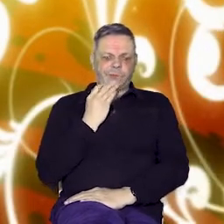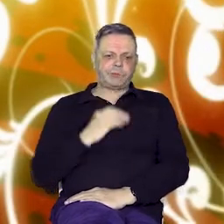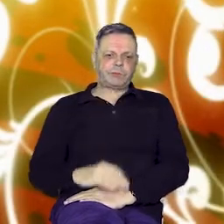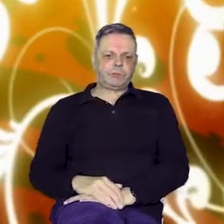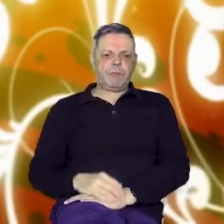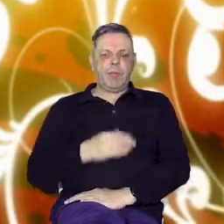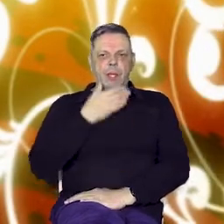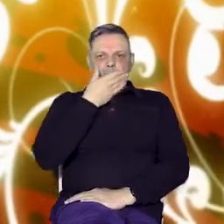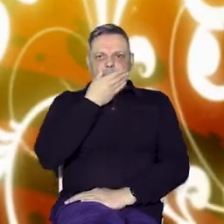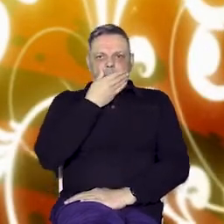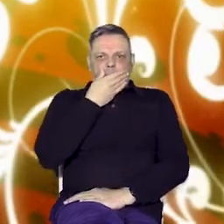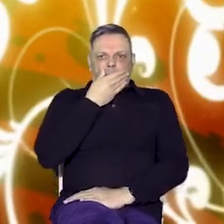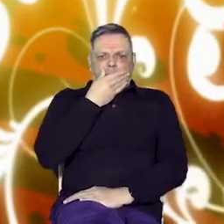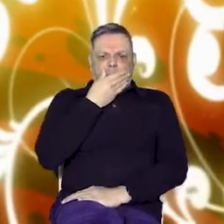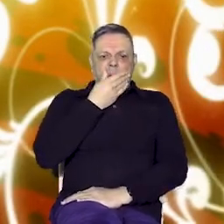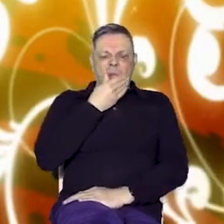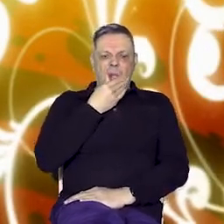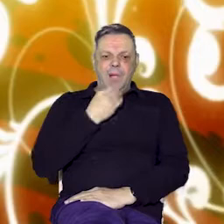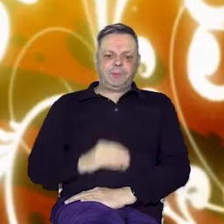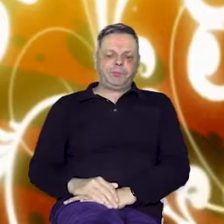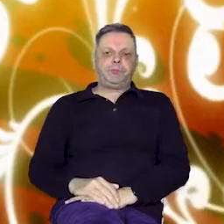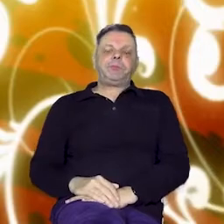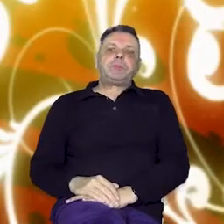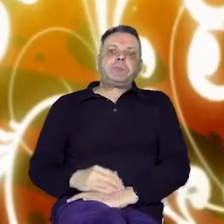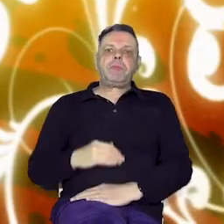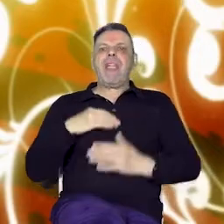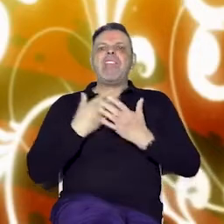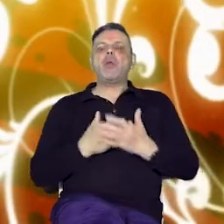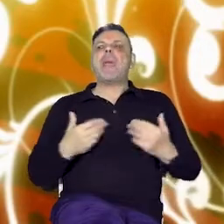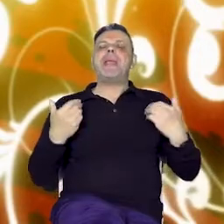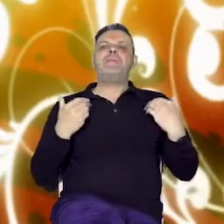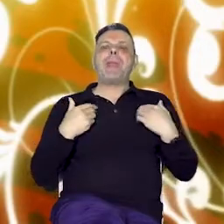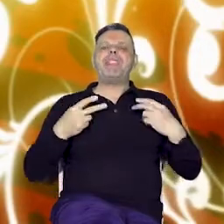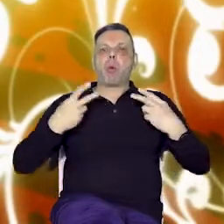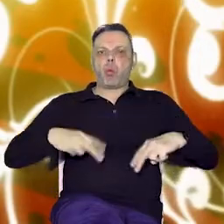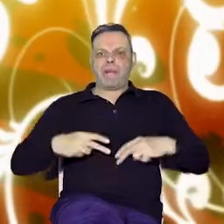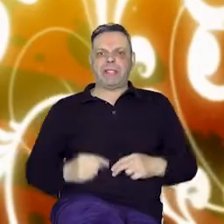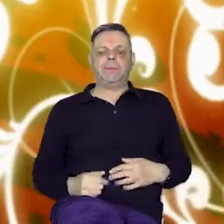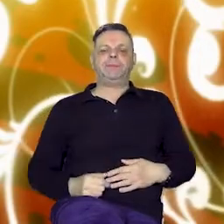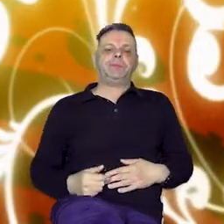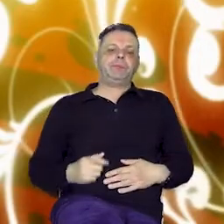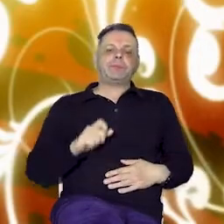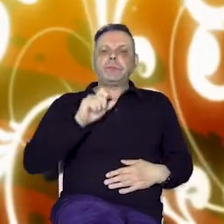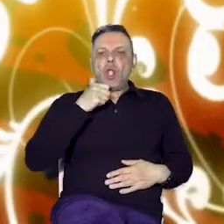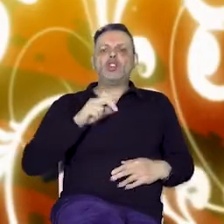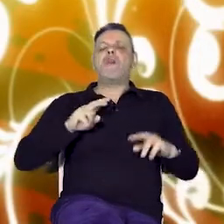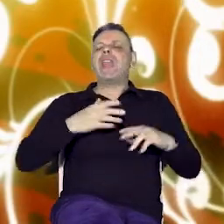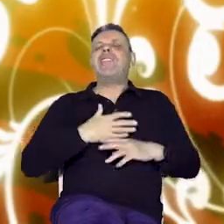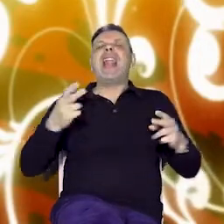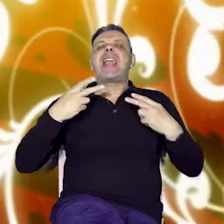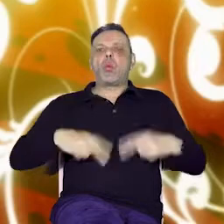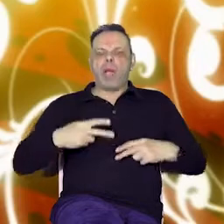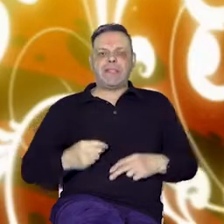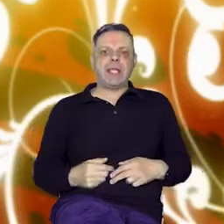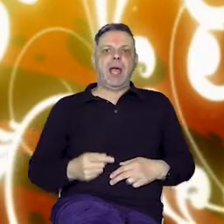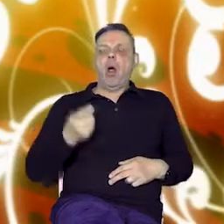je dragocjeno vas slušati, ali vjerujte mi, mi smo kukavice. Čovjek je kukavica. Od